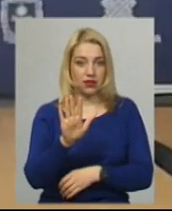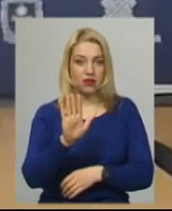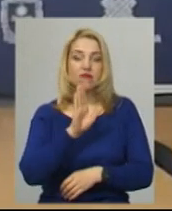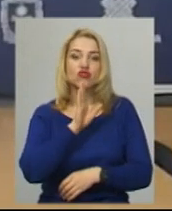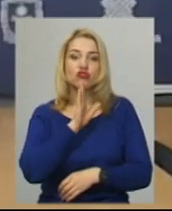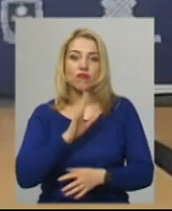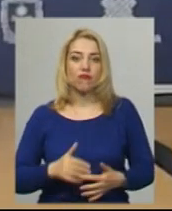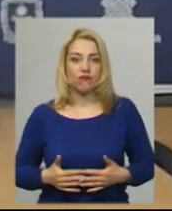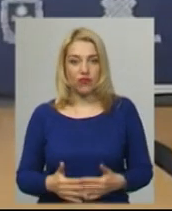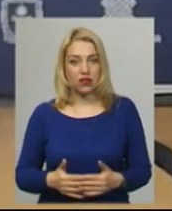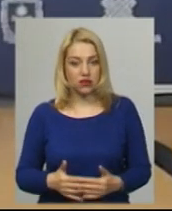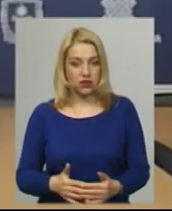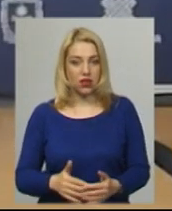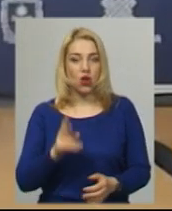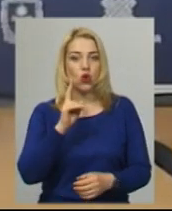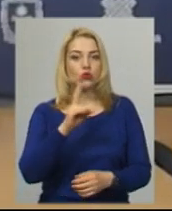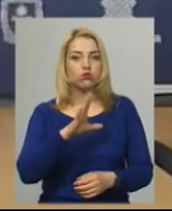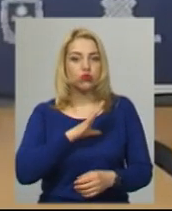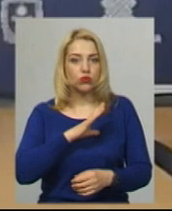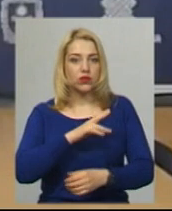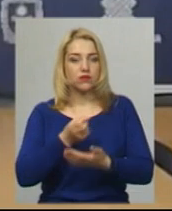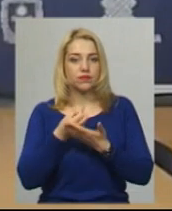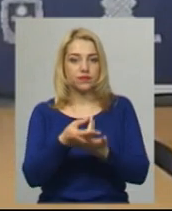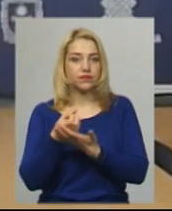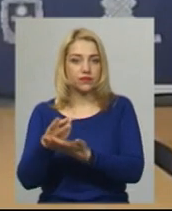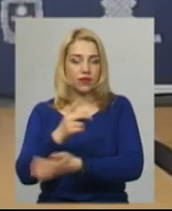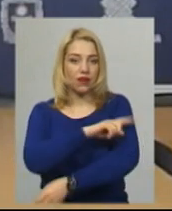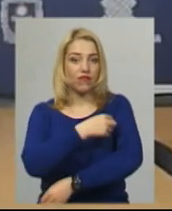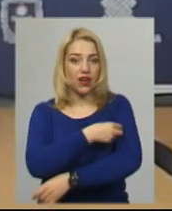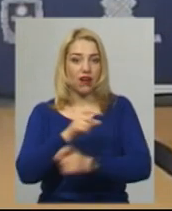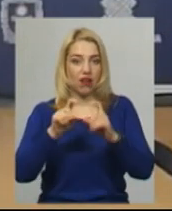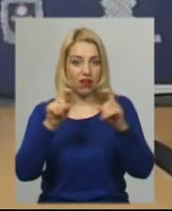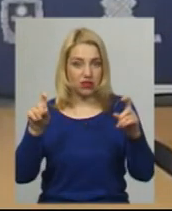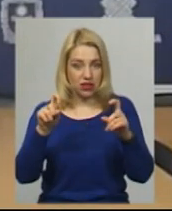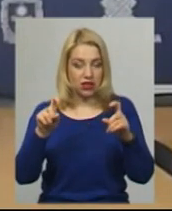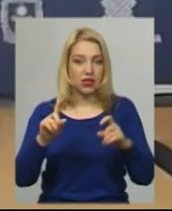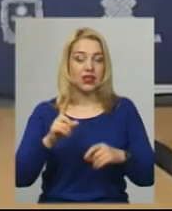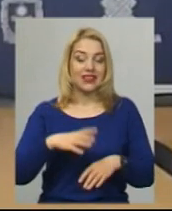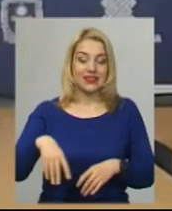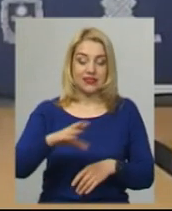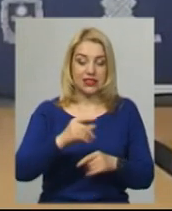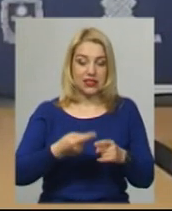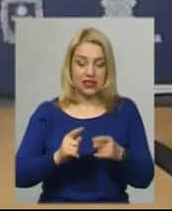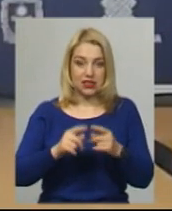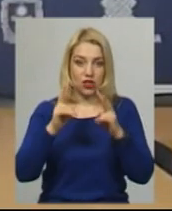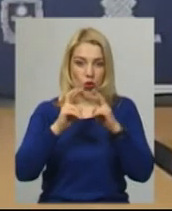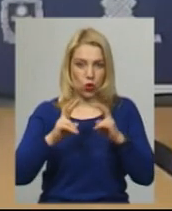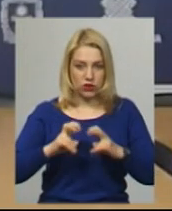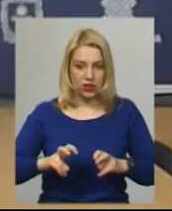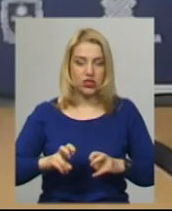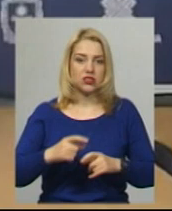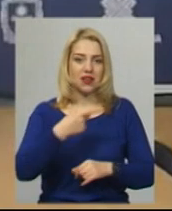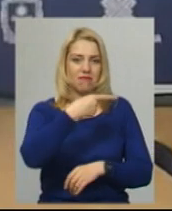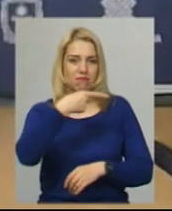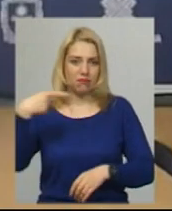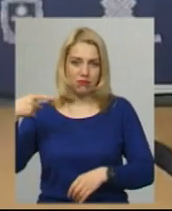вагітним, які перебували в лікарні на той момент. Усі ці дослідження показали негативний результат, тобто